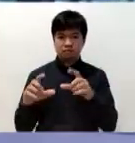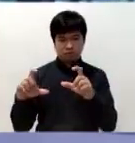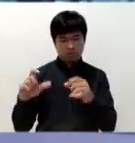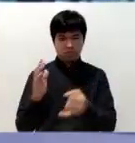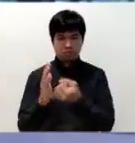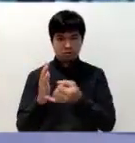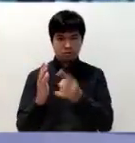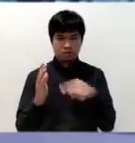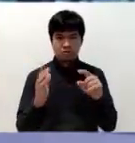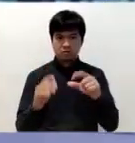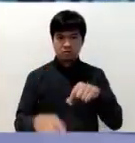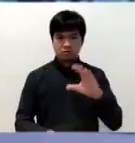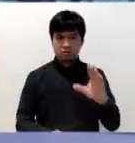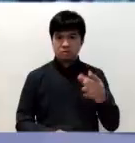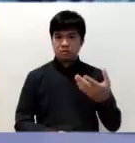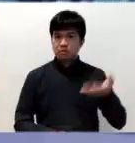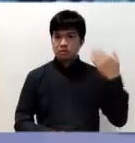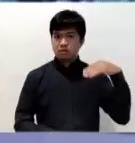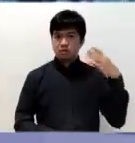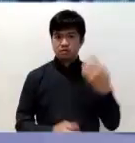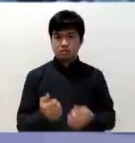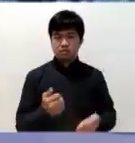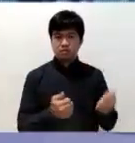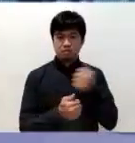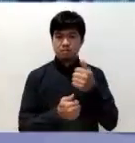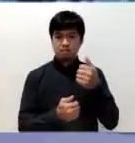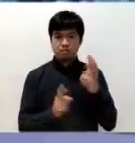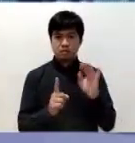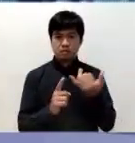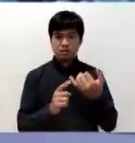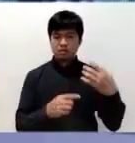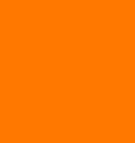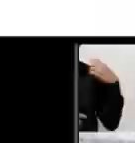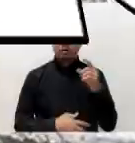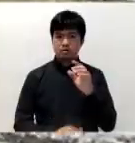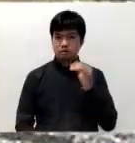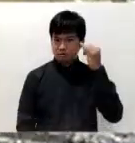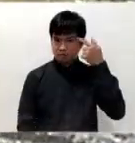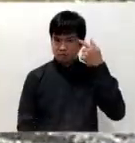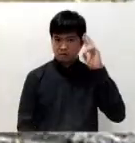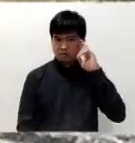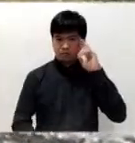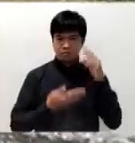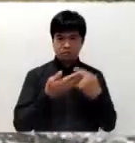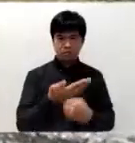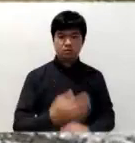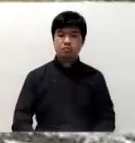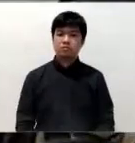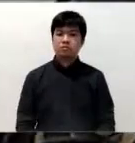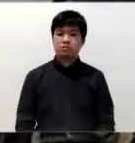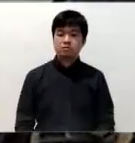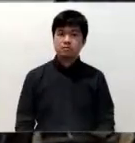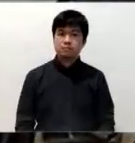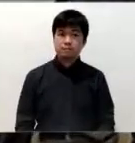ng barangay ang mastermind ng krimen. Nasa frontline ng balitang yan, si Gio Robles. Ito ang getaway